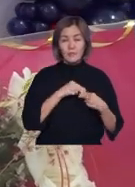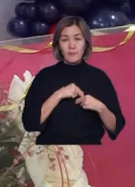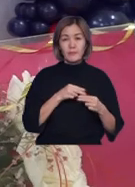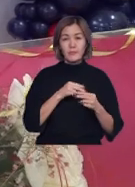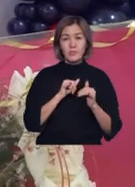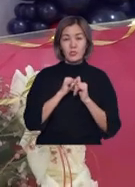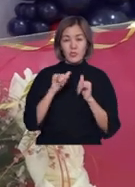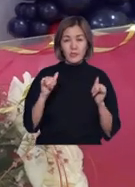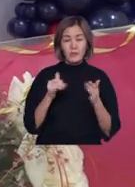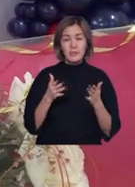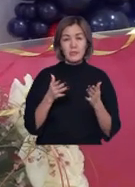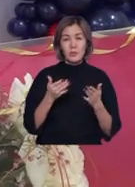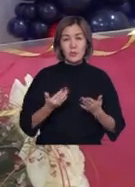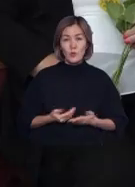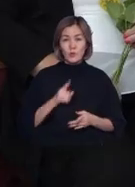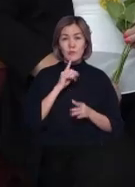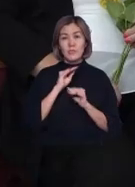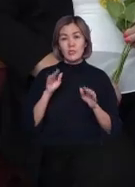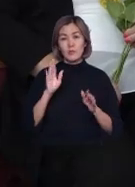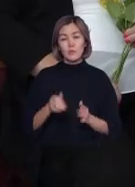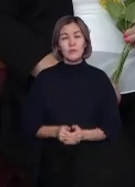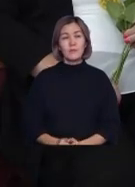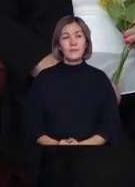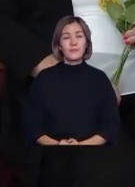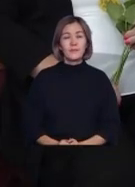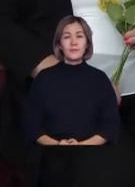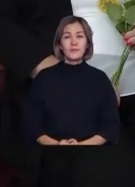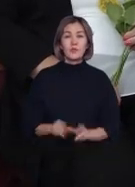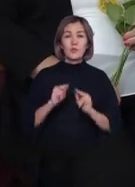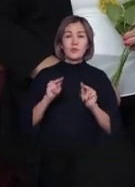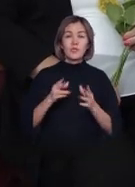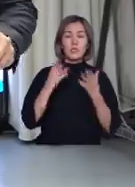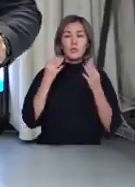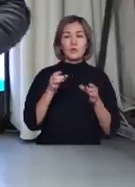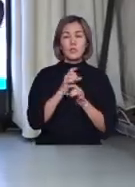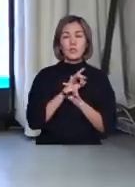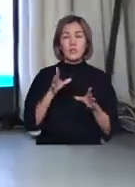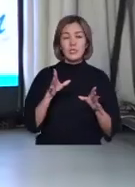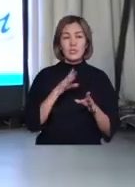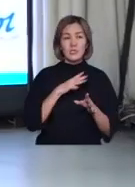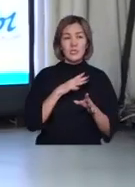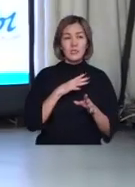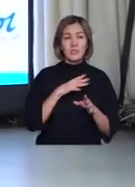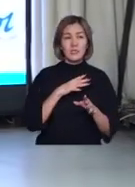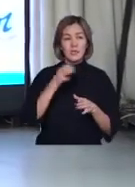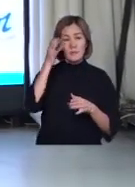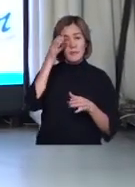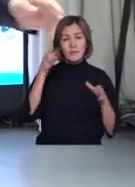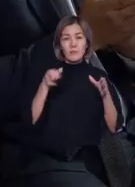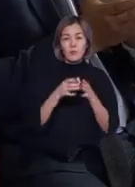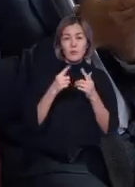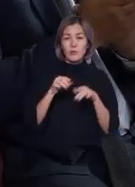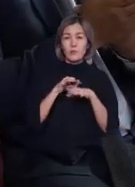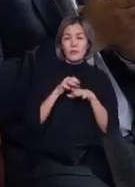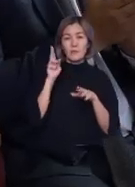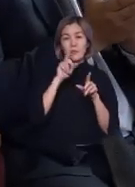жана берсін, өміріміз тыныш болсын. Биыл Қаратал ауданында ұстаздар күні ерекше аталып өтуде. Аудандық білім бөлімінің ұйымдастыруымен